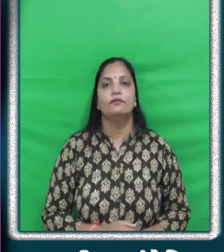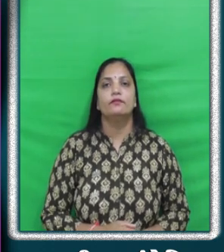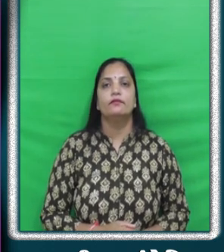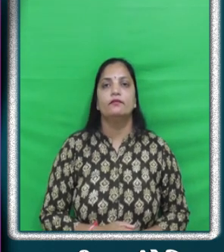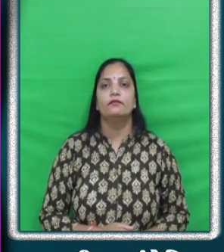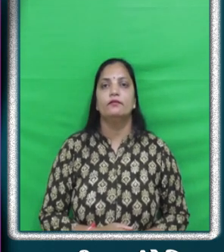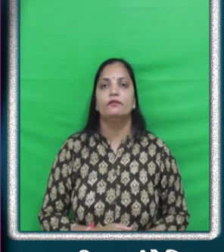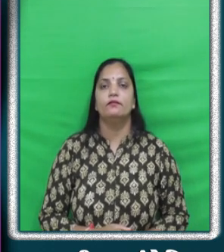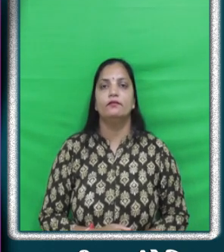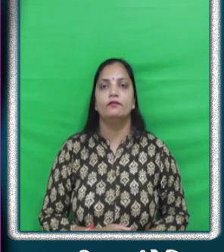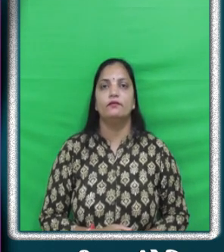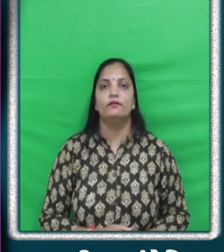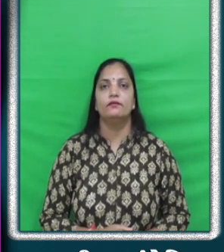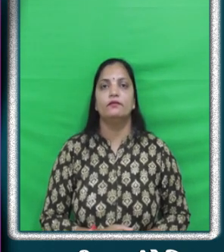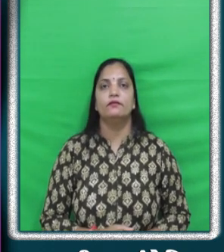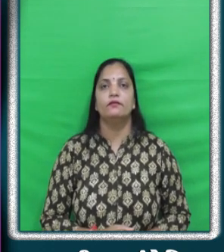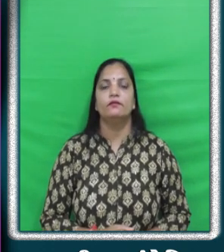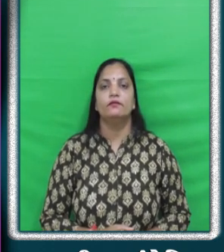ફટાફટ.